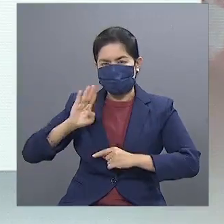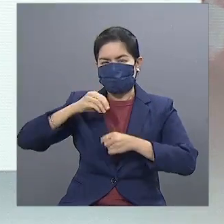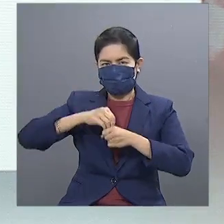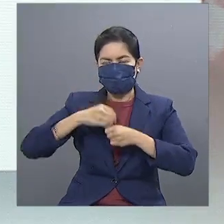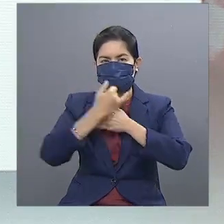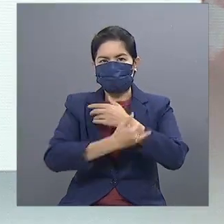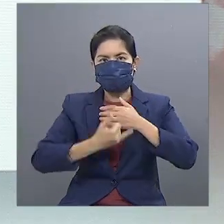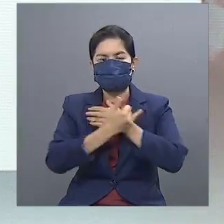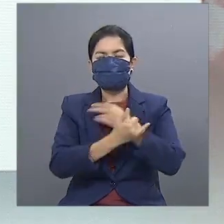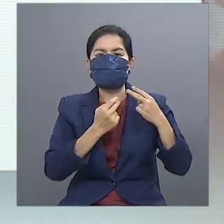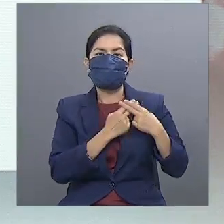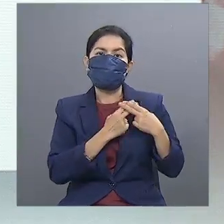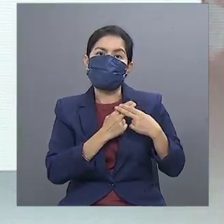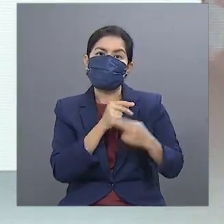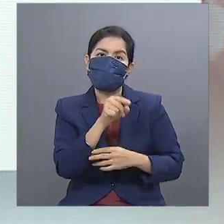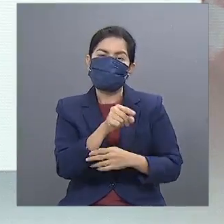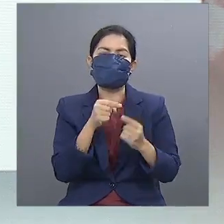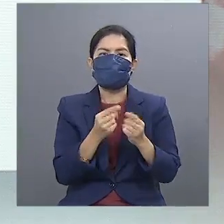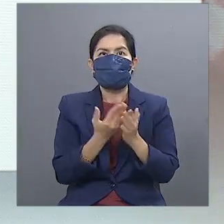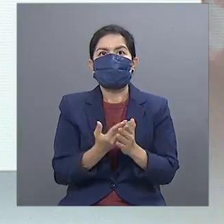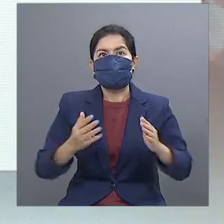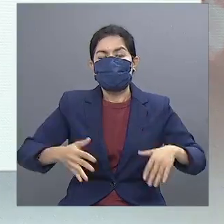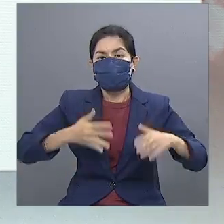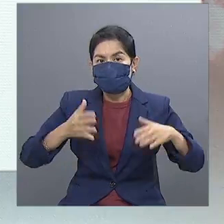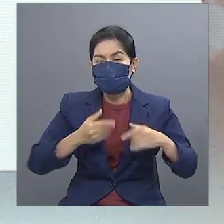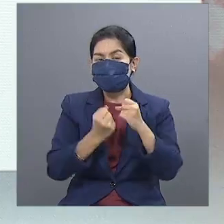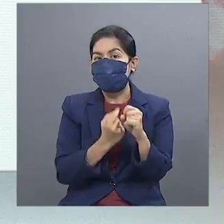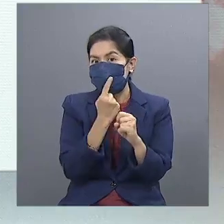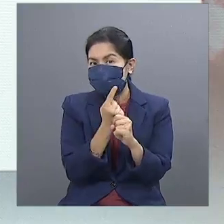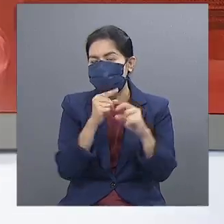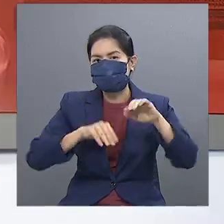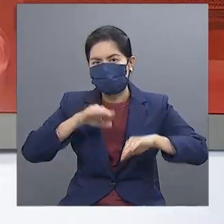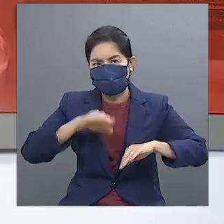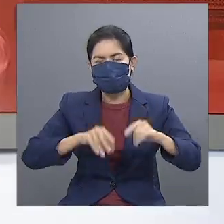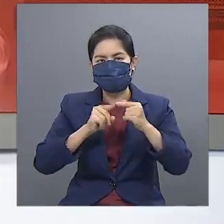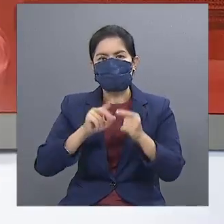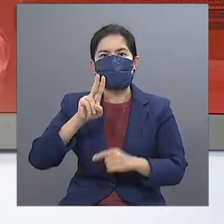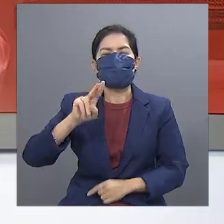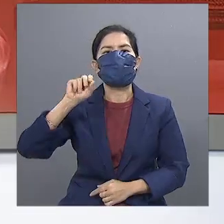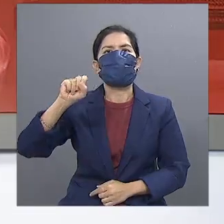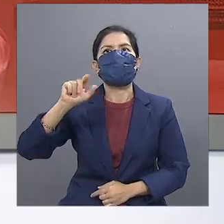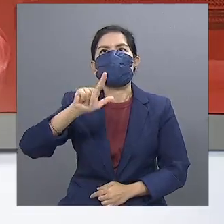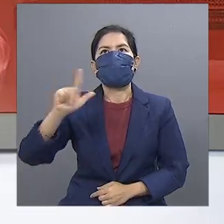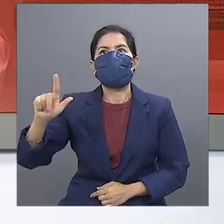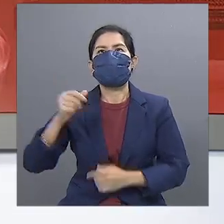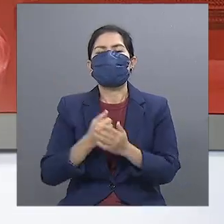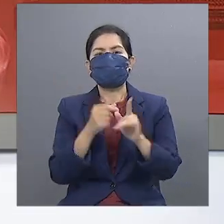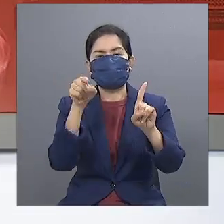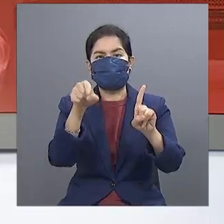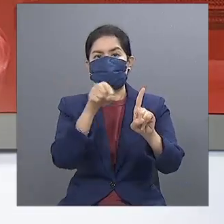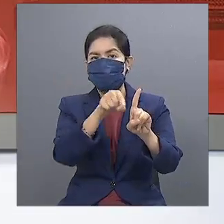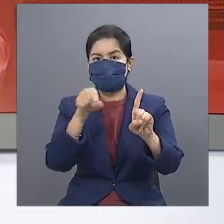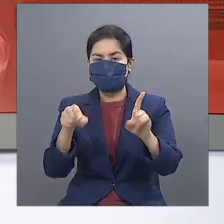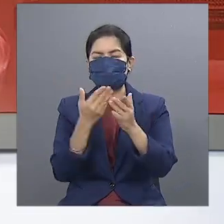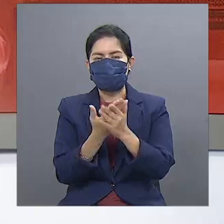รกิจนี้สร้างเม็ดเงินให้กับสวิตเซอร์แลนด์ปีละมากกว่า 200,000 ล้านบาทหรือว่าคิดเป็น 1% ของ GDP รวมทั้งมีการ